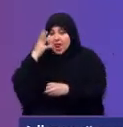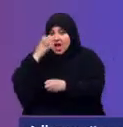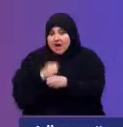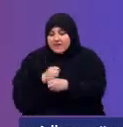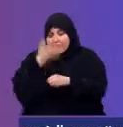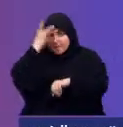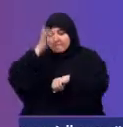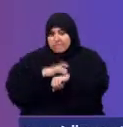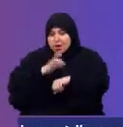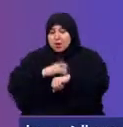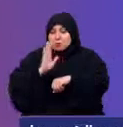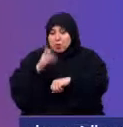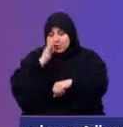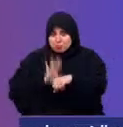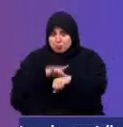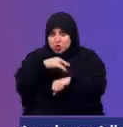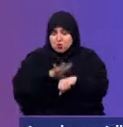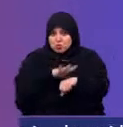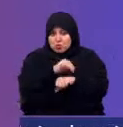من مرض معدن